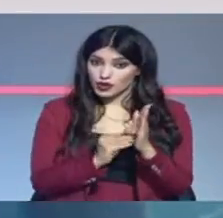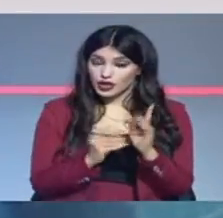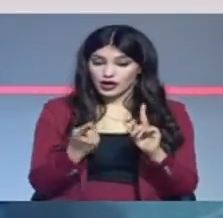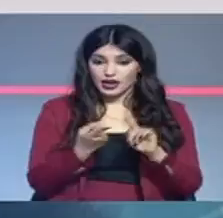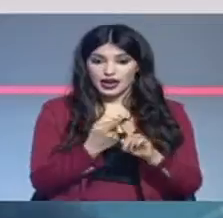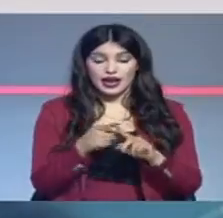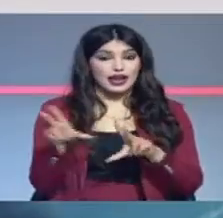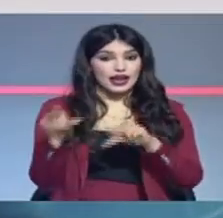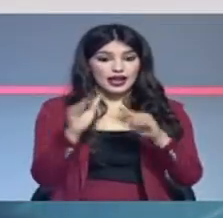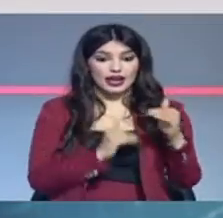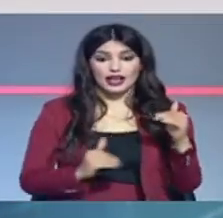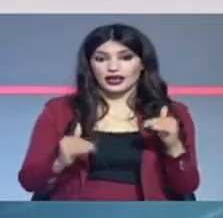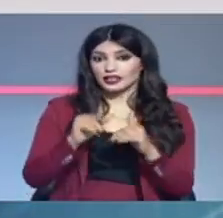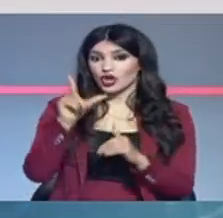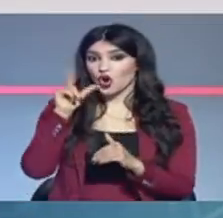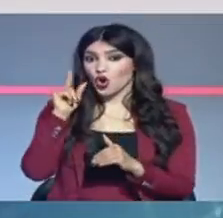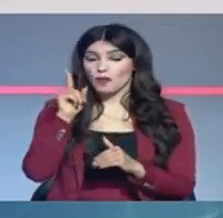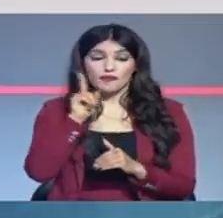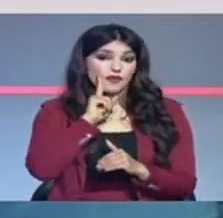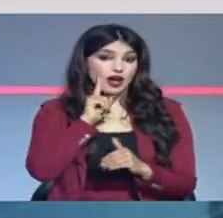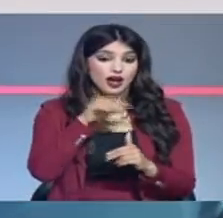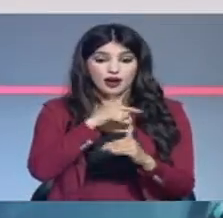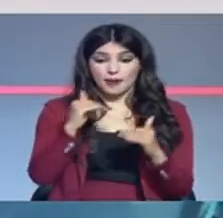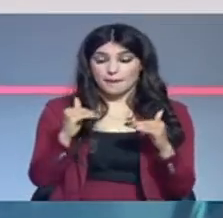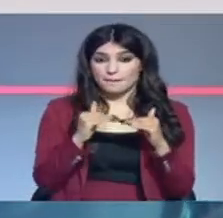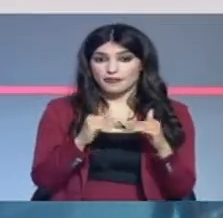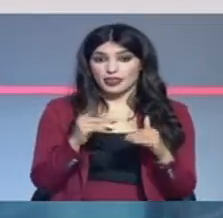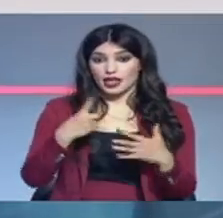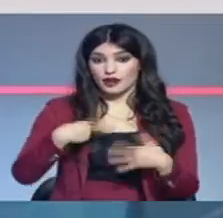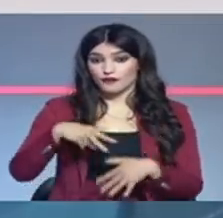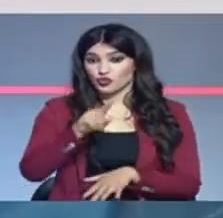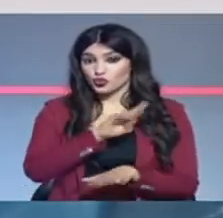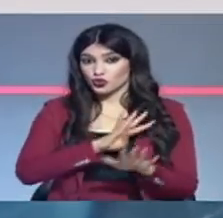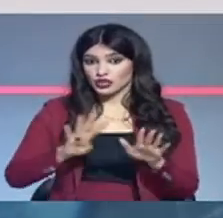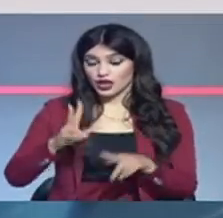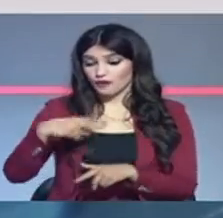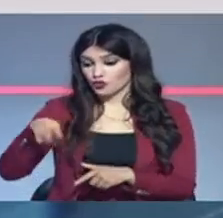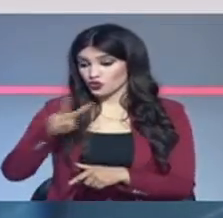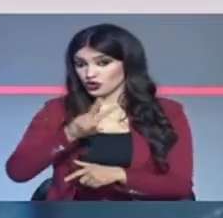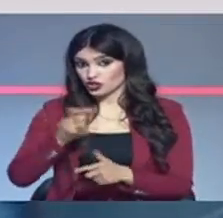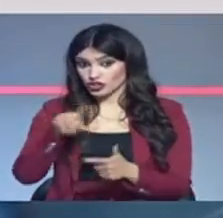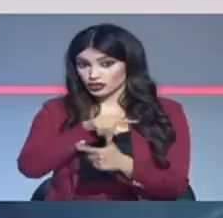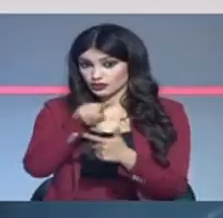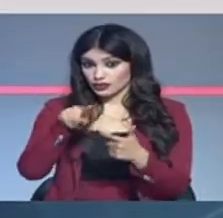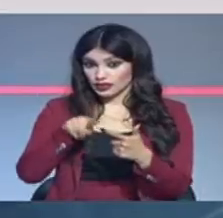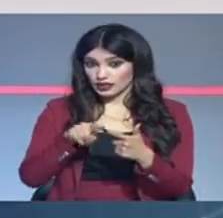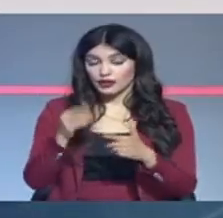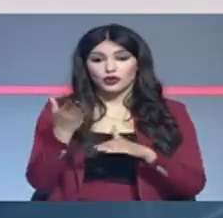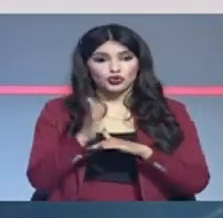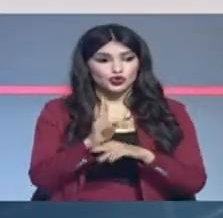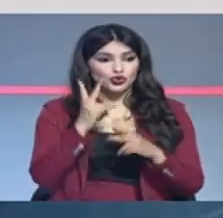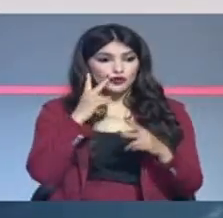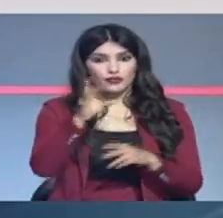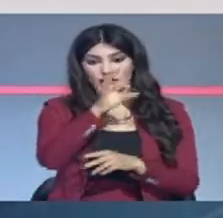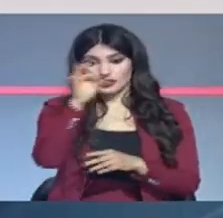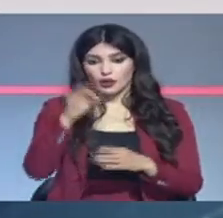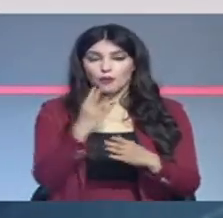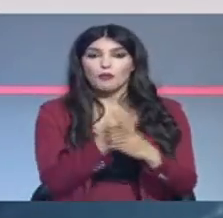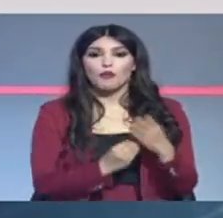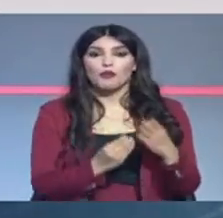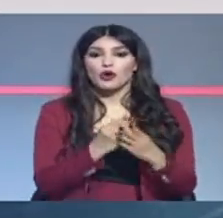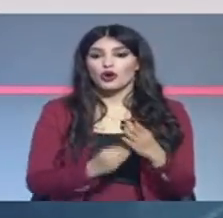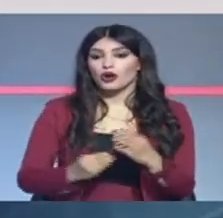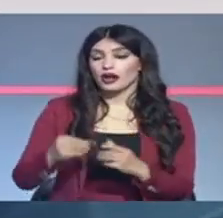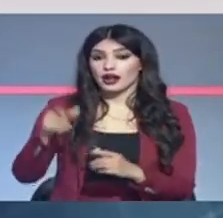في النصوص القانونيه الصادره في الفتره بين 9 10 و الفين وعشرين والفين رصدت نسب حضور المراه في الوظائف